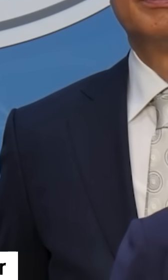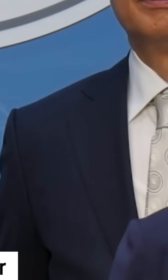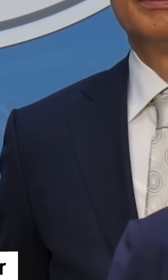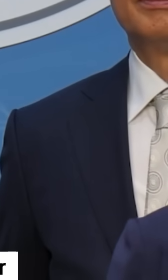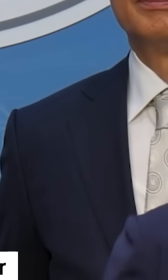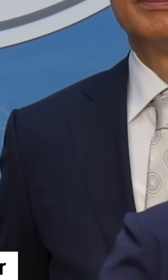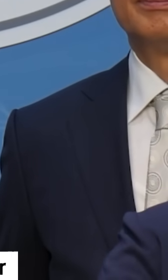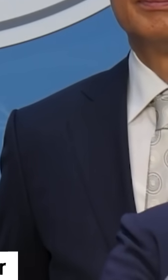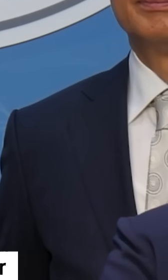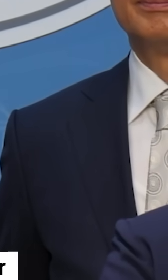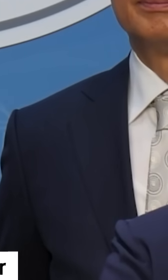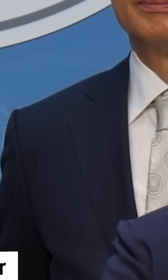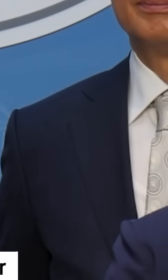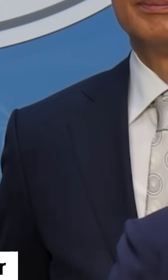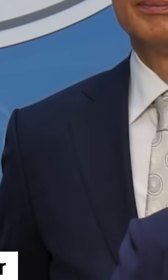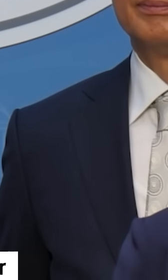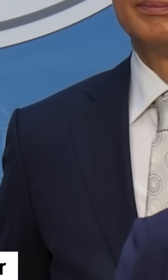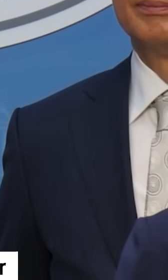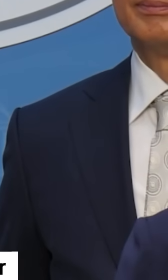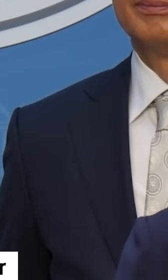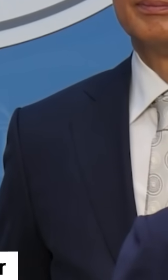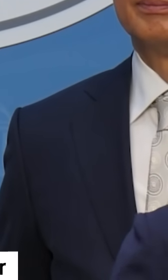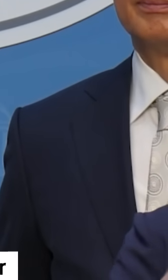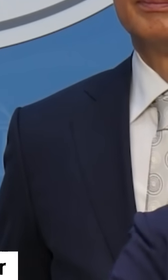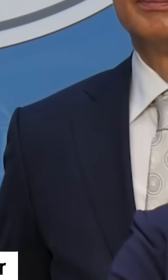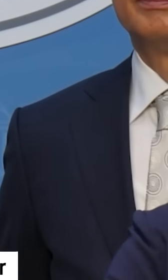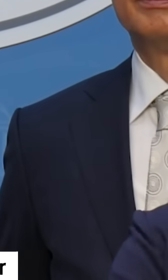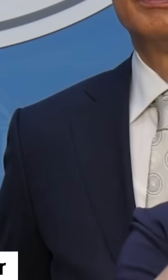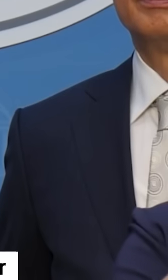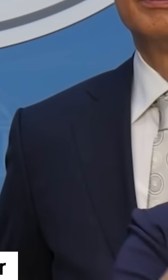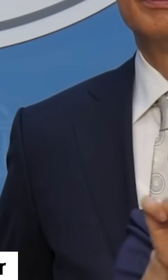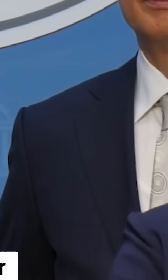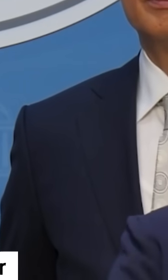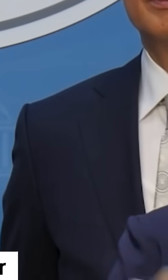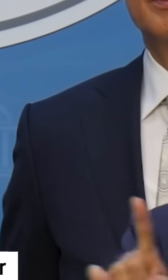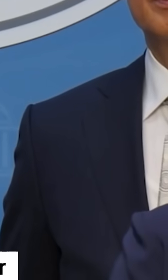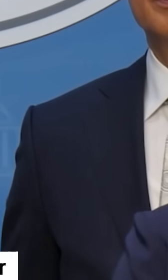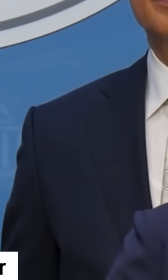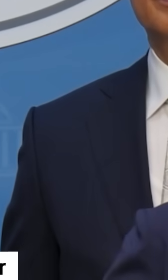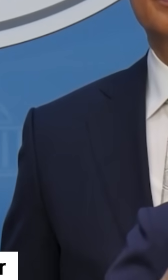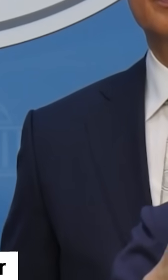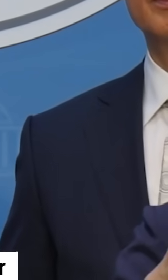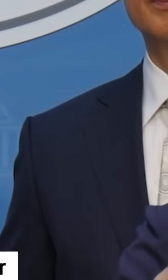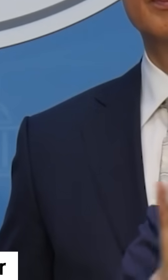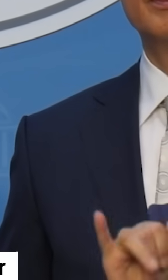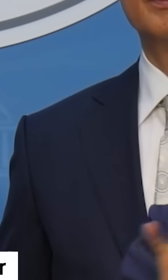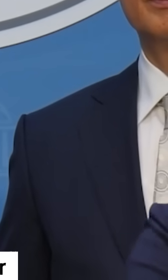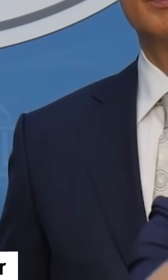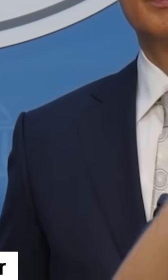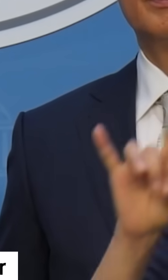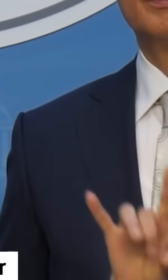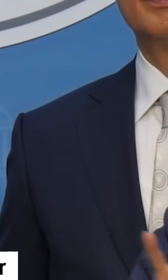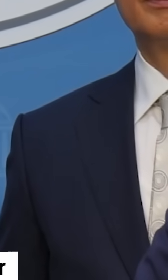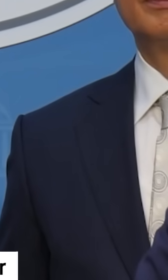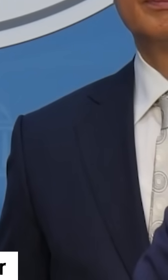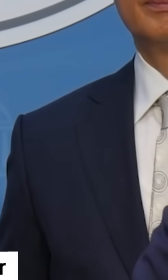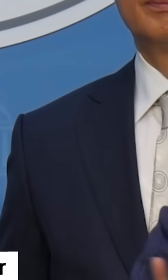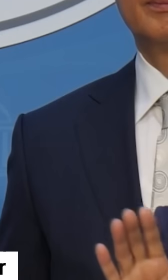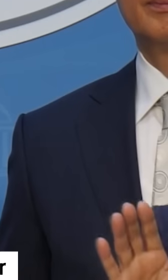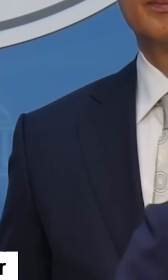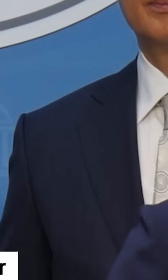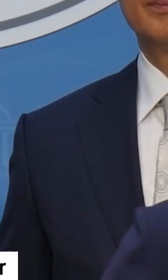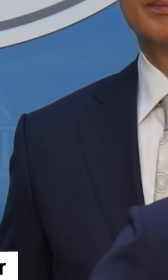이런 게 정치입니까? 제가 알고 있는 정치는 국민 한 분 한 분의 부엌을